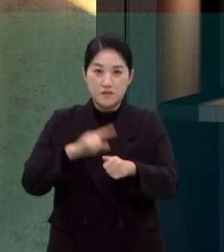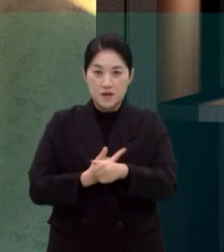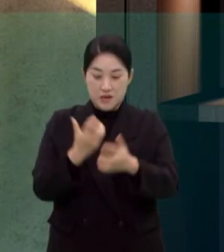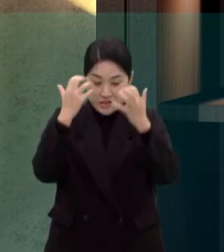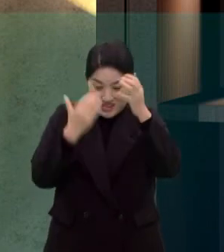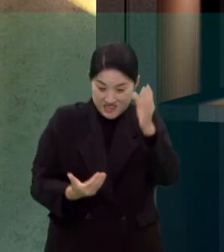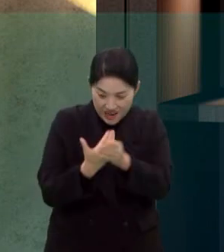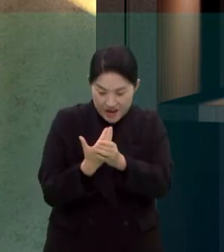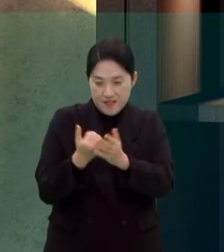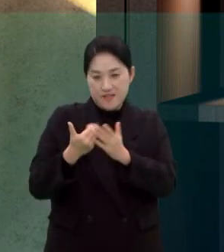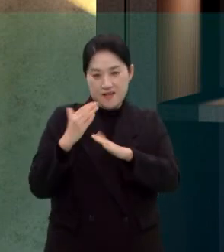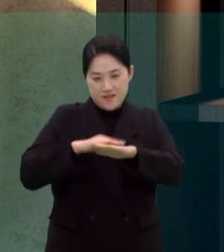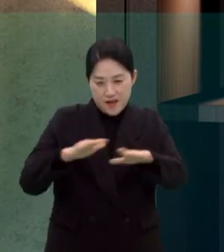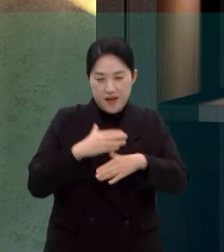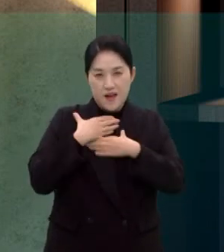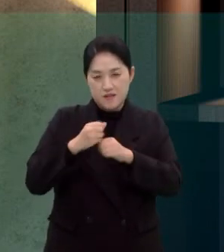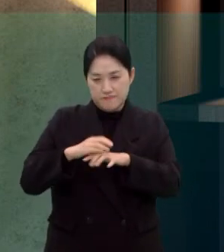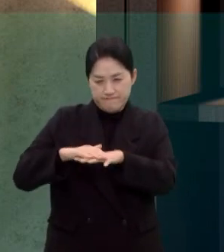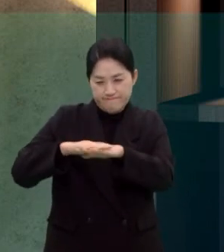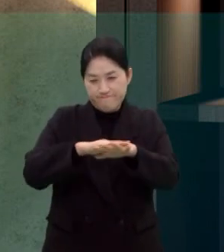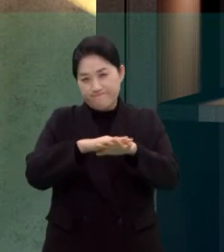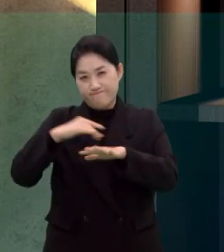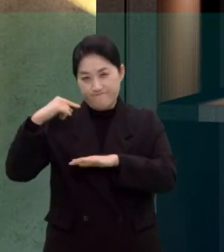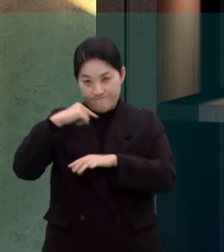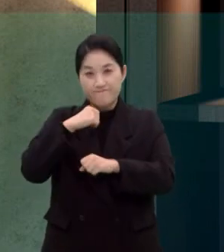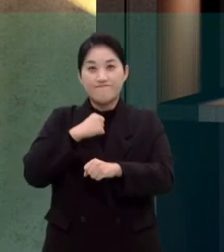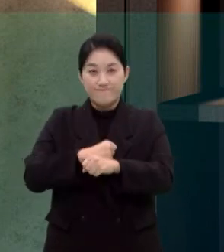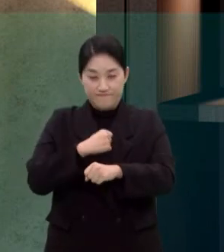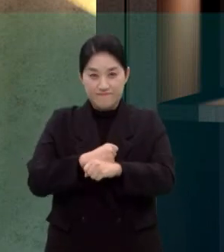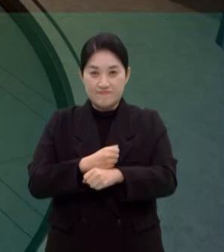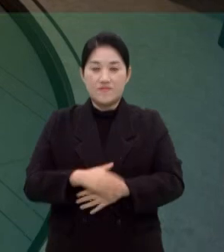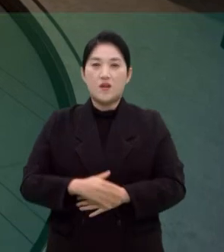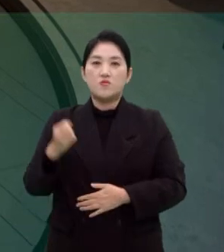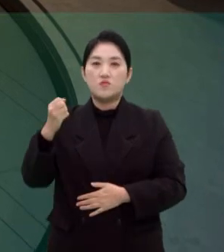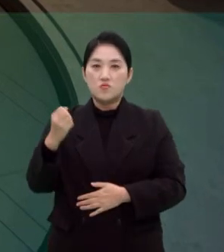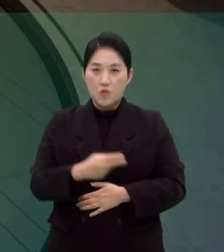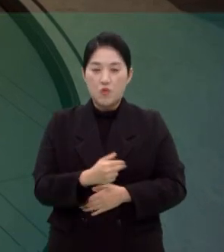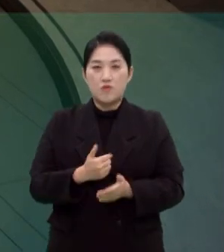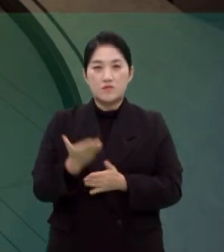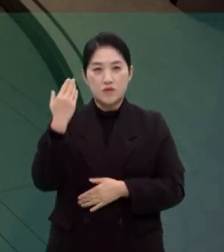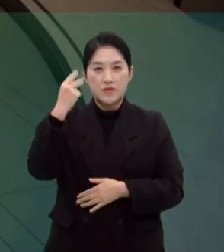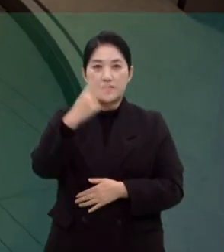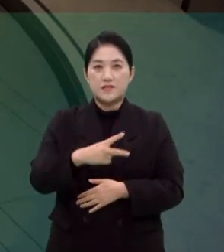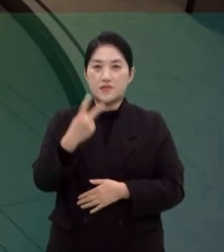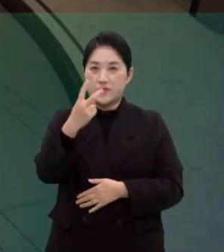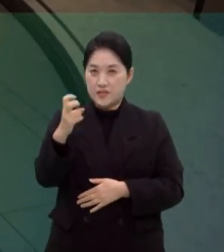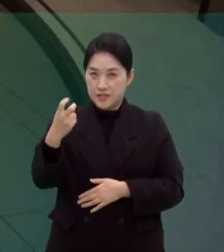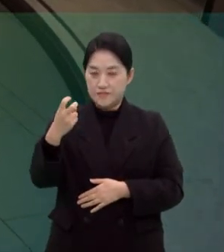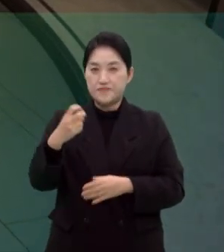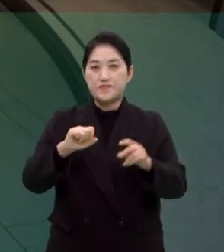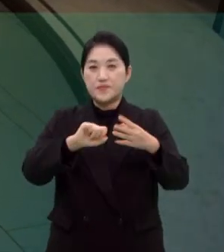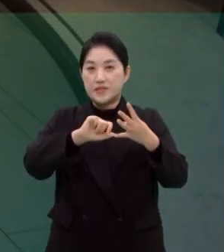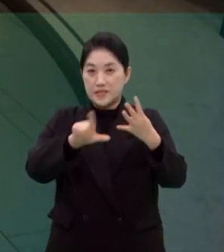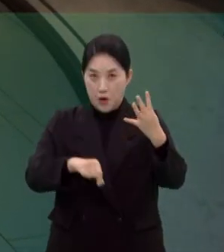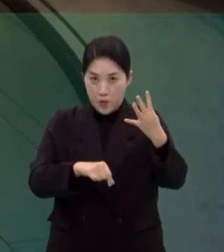대응 안전망을 구축하는 것입니다. 그리고 지난 2020년 4월